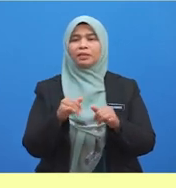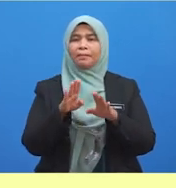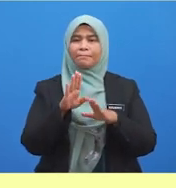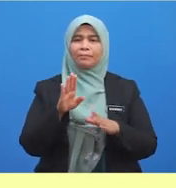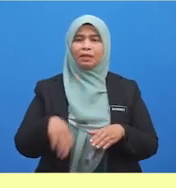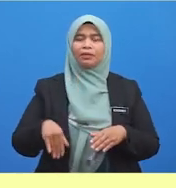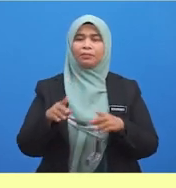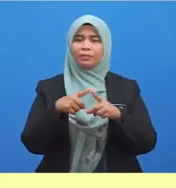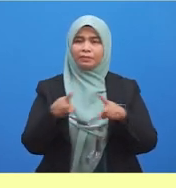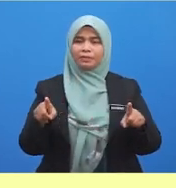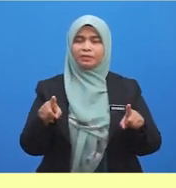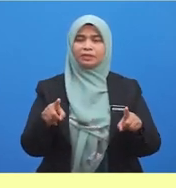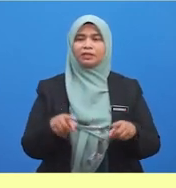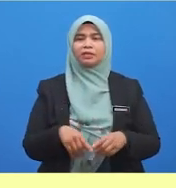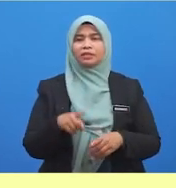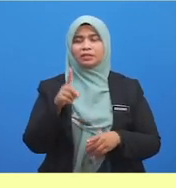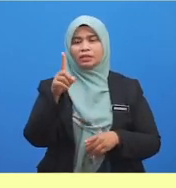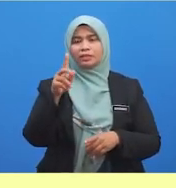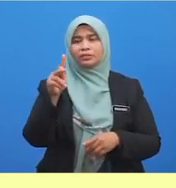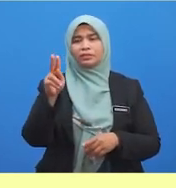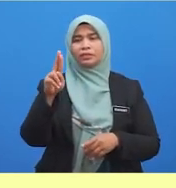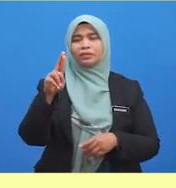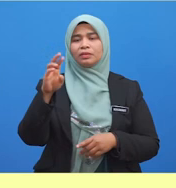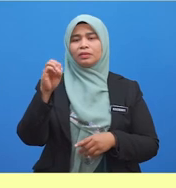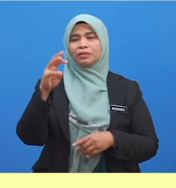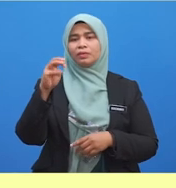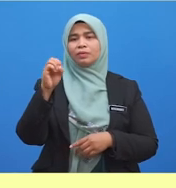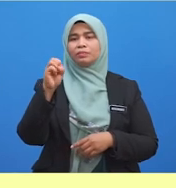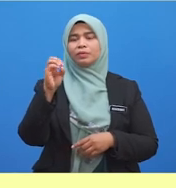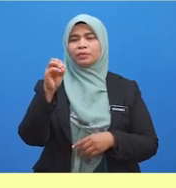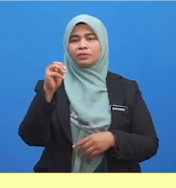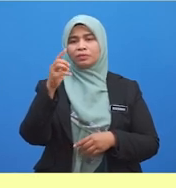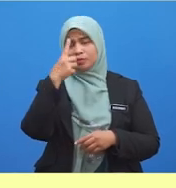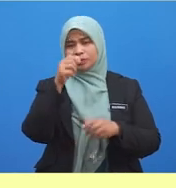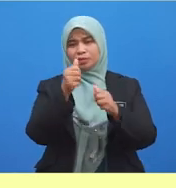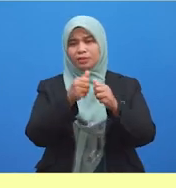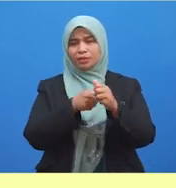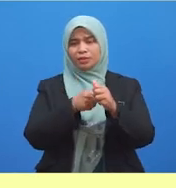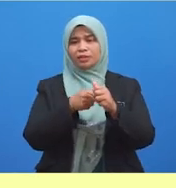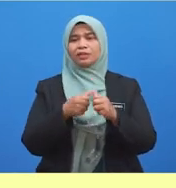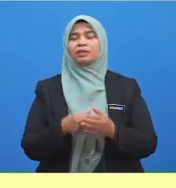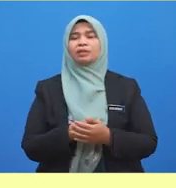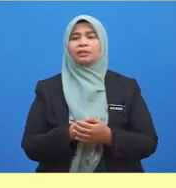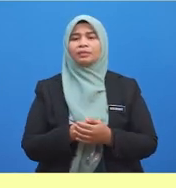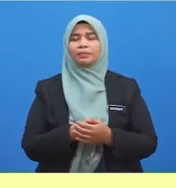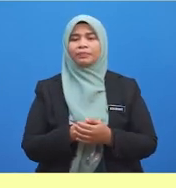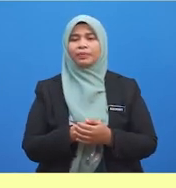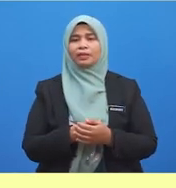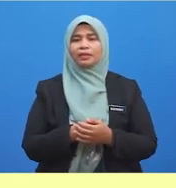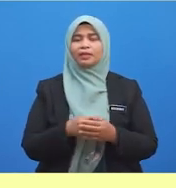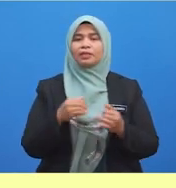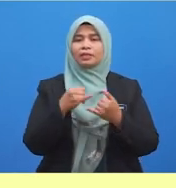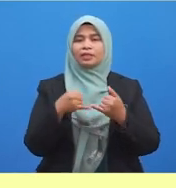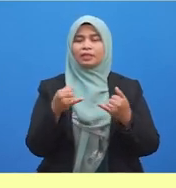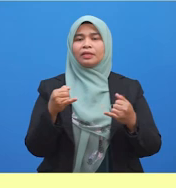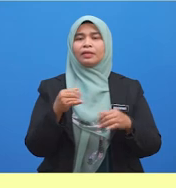berpisah. Satu kromosom daripada setiap pasangan kromosom homolog terikat